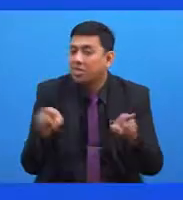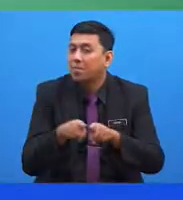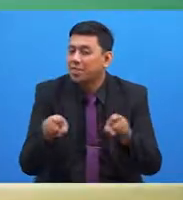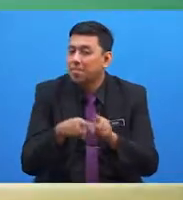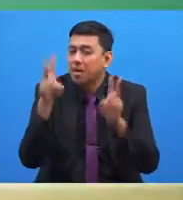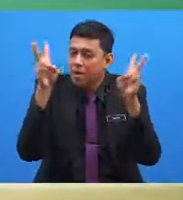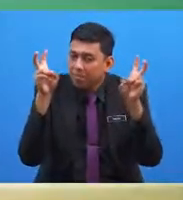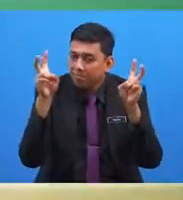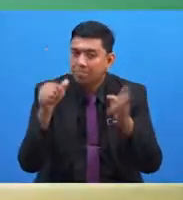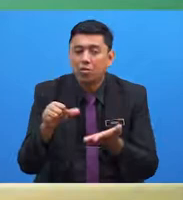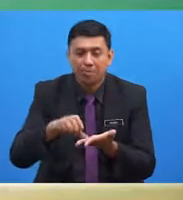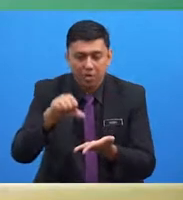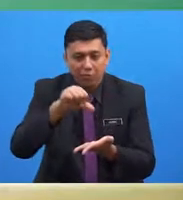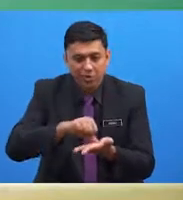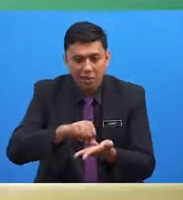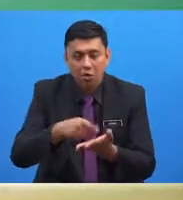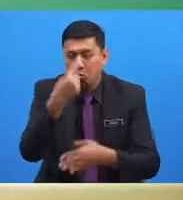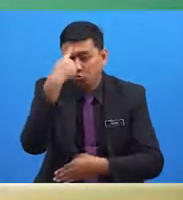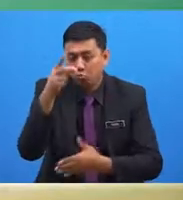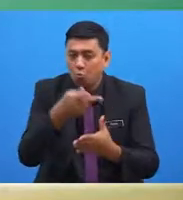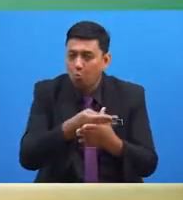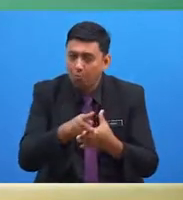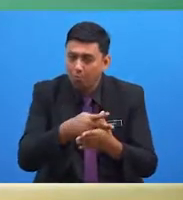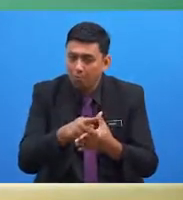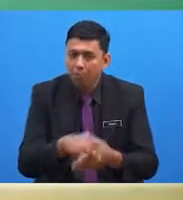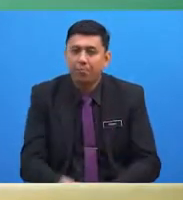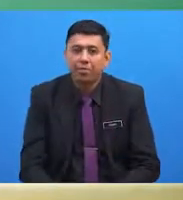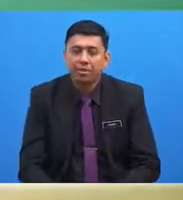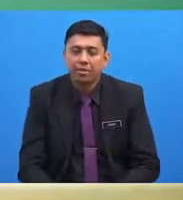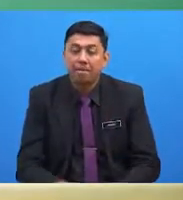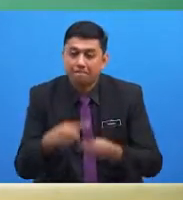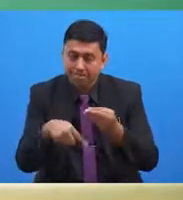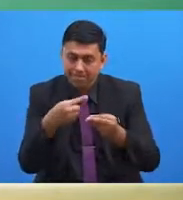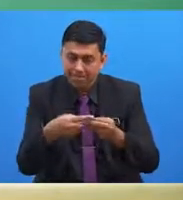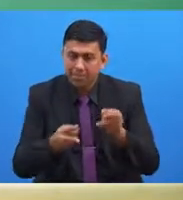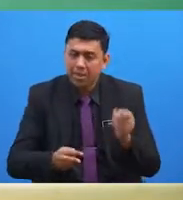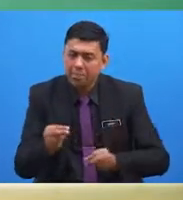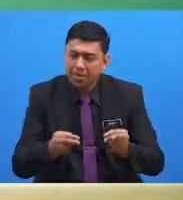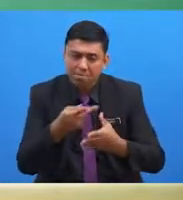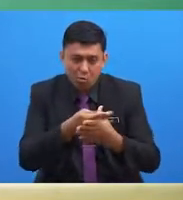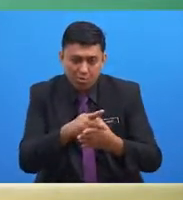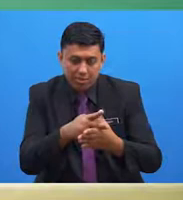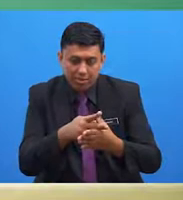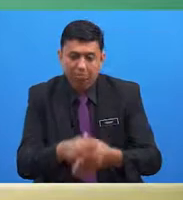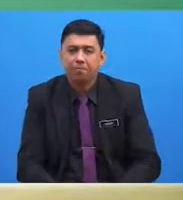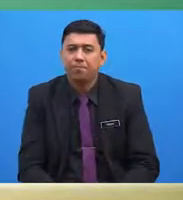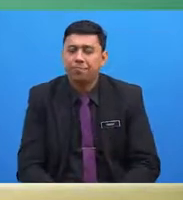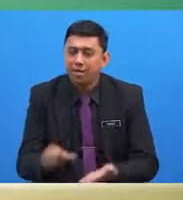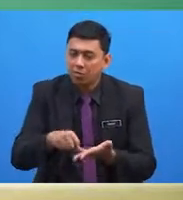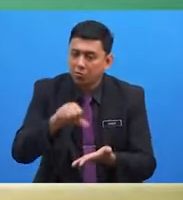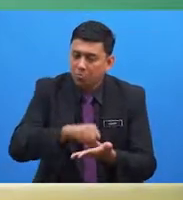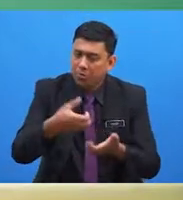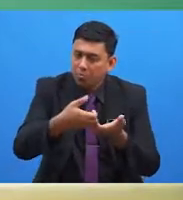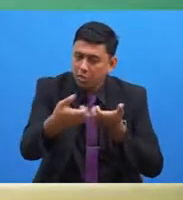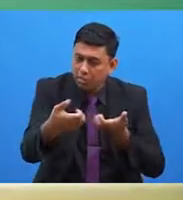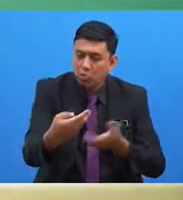tajuk perkawanan untuk perkongsian subtajuk berkaitan perniagaan perkongsian, akaun pengasingan